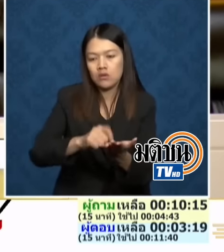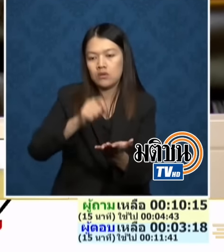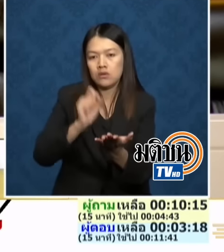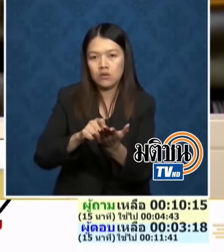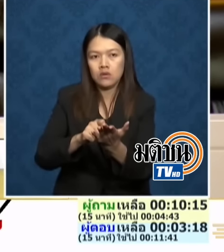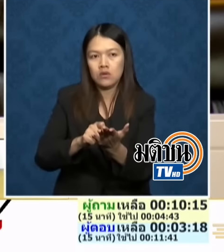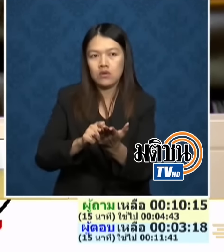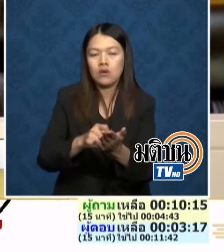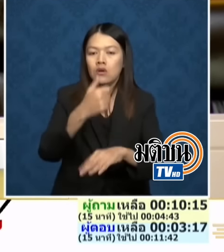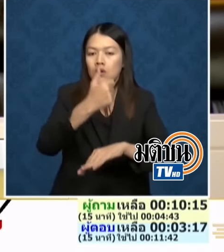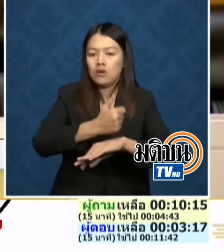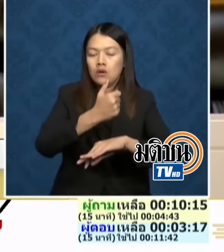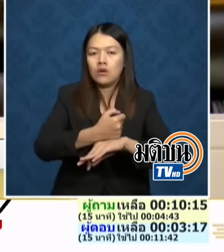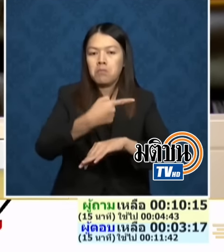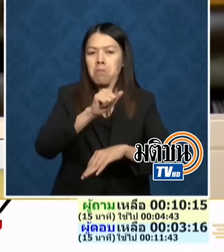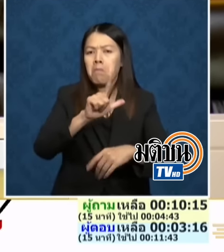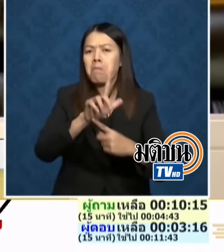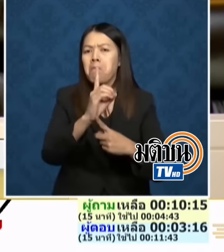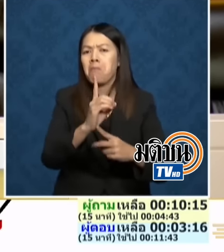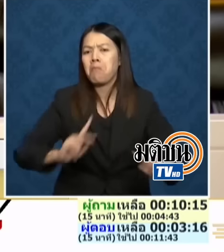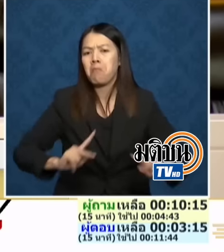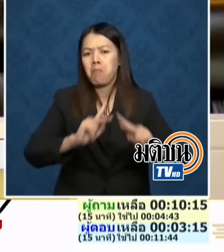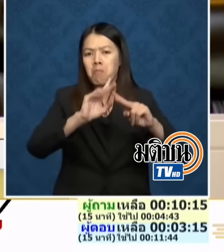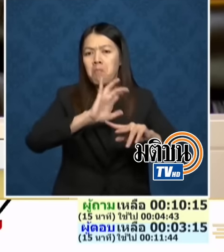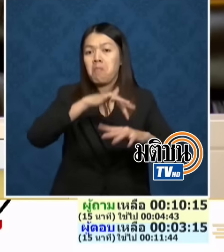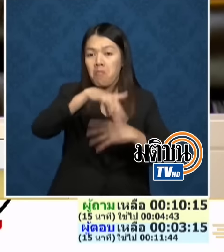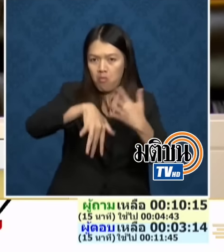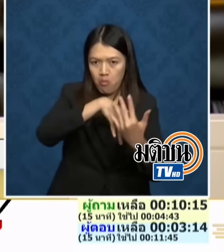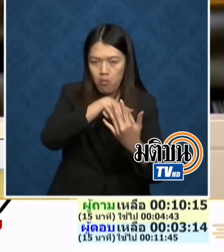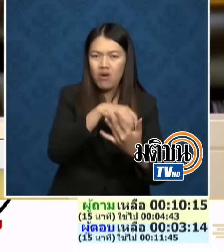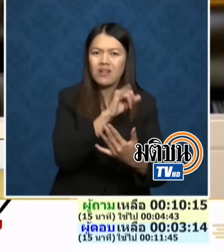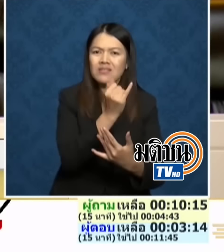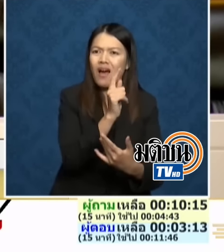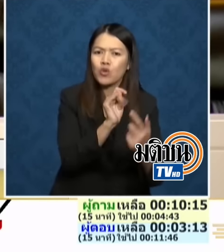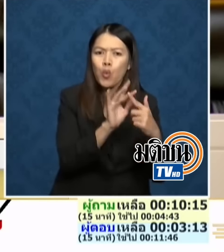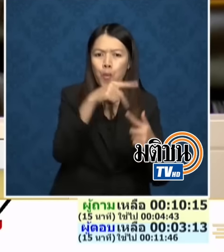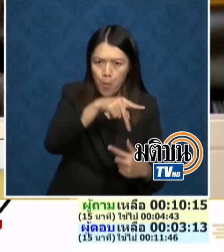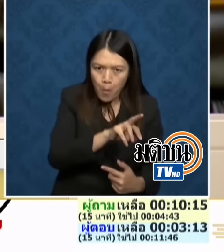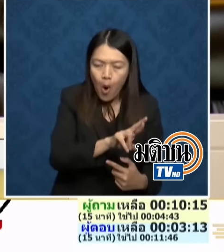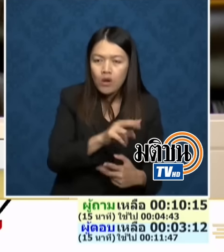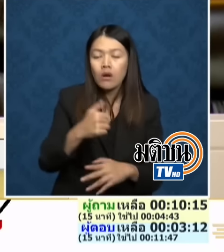ยท่านประรกระสวงstephagan atท่ประรับกธภน